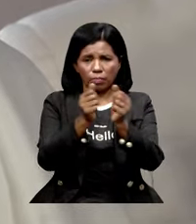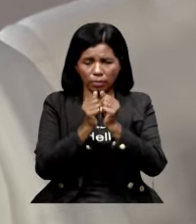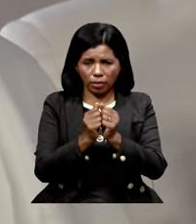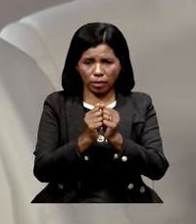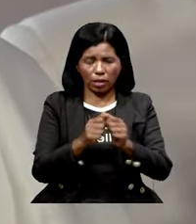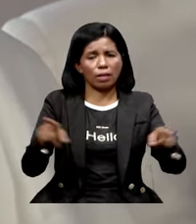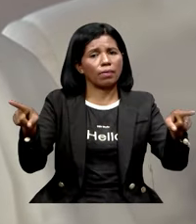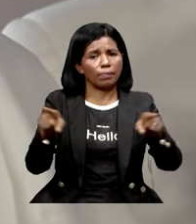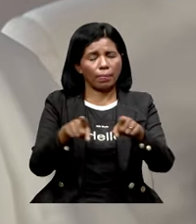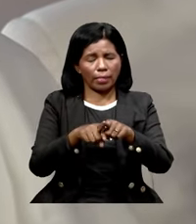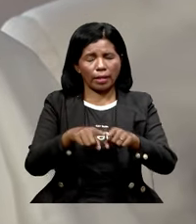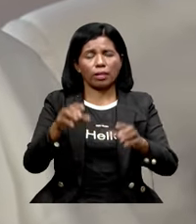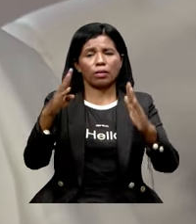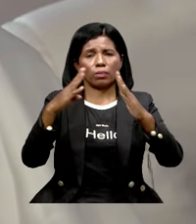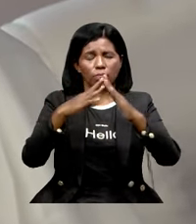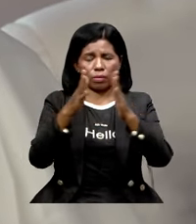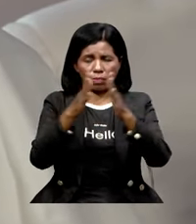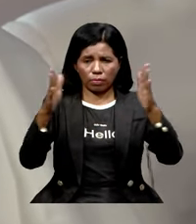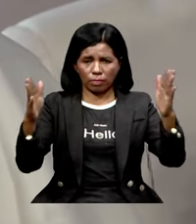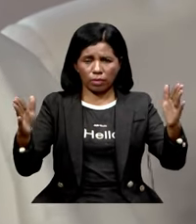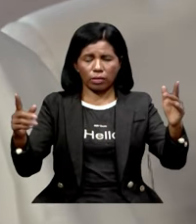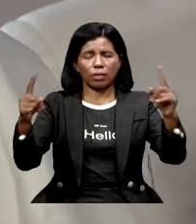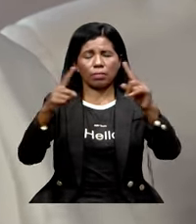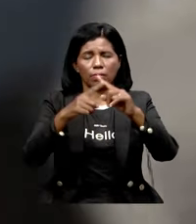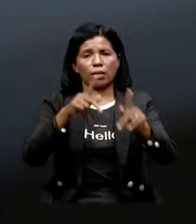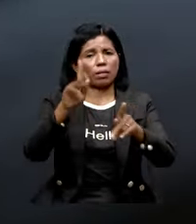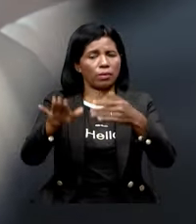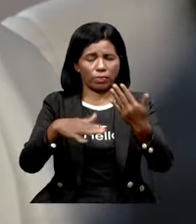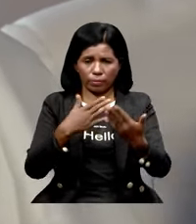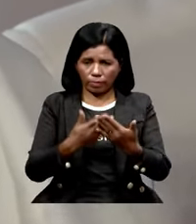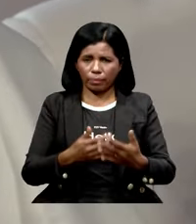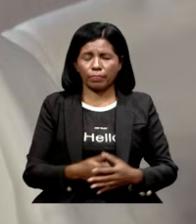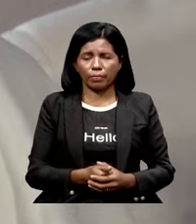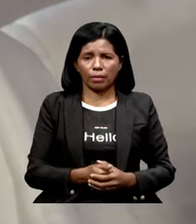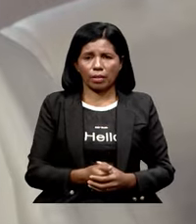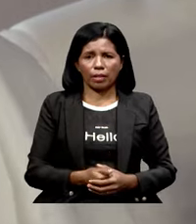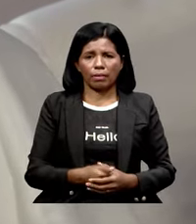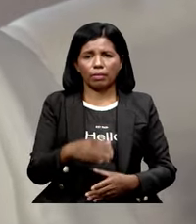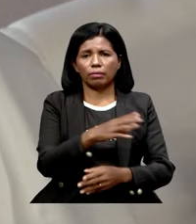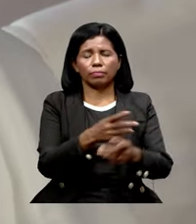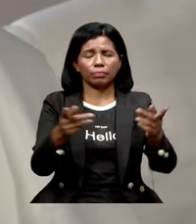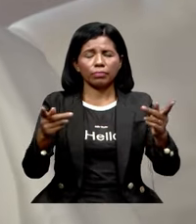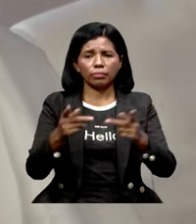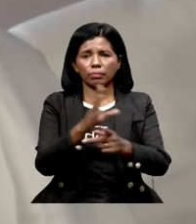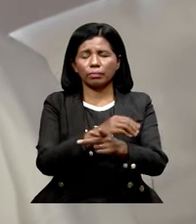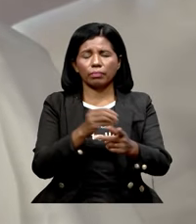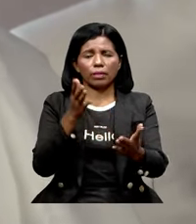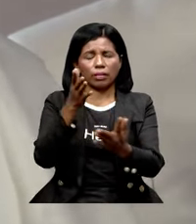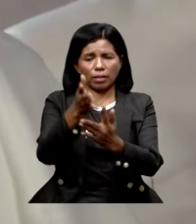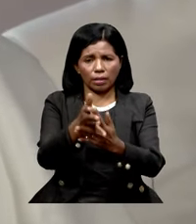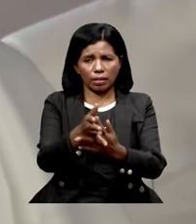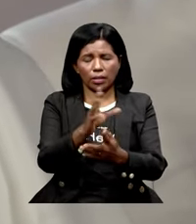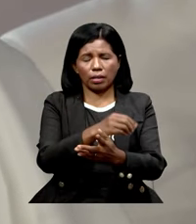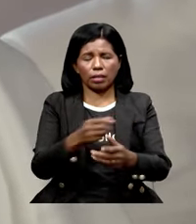merupakan rumah besar untuk umat manusia tempat setiap orang dapat masuk dan